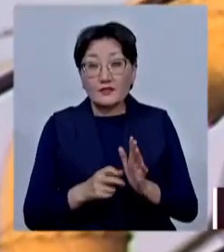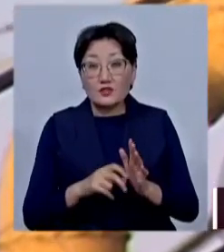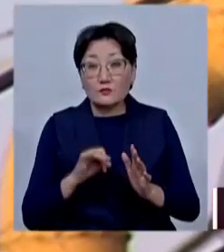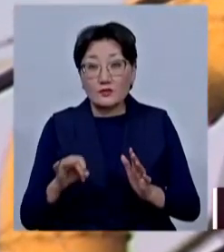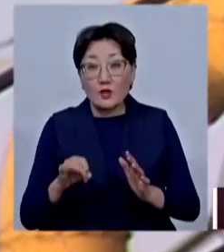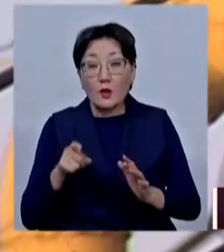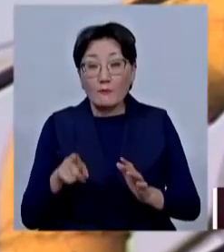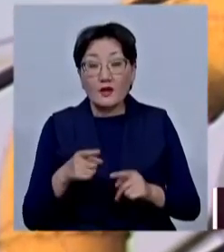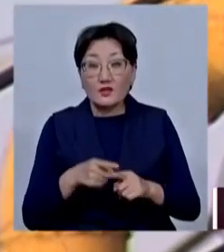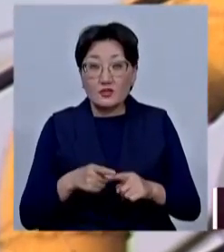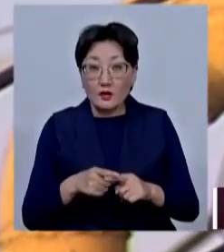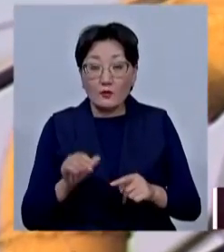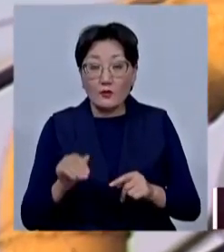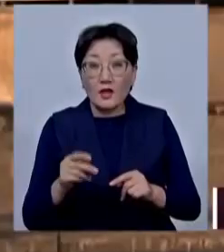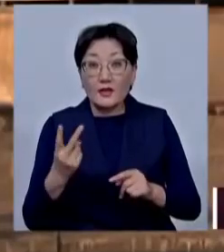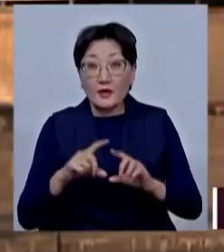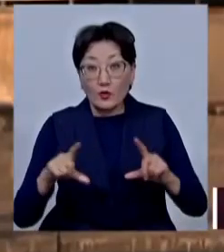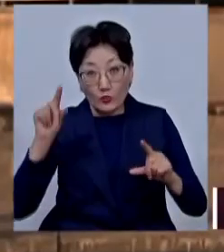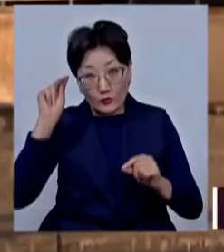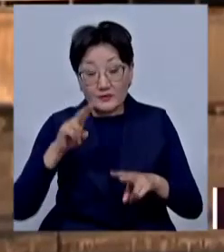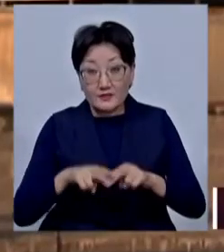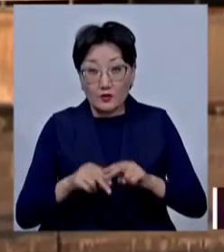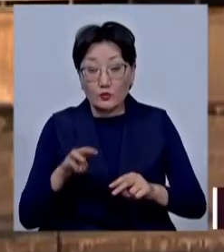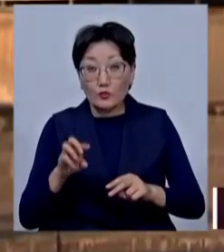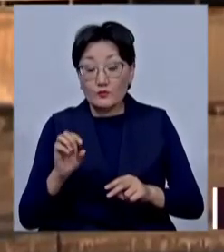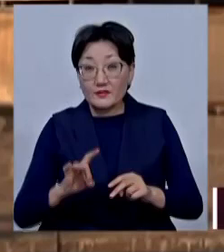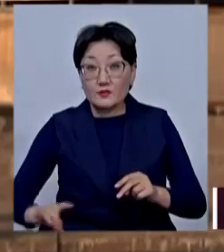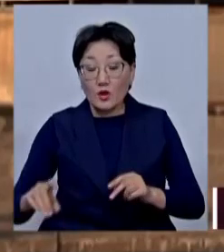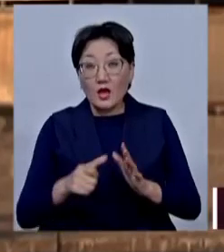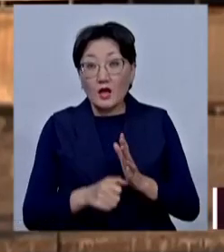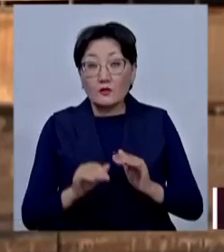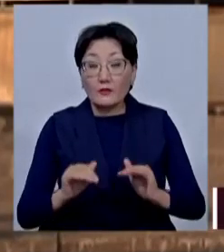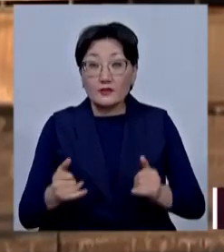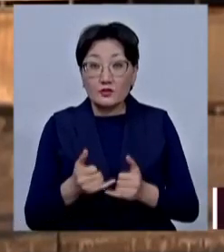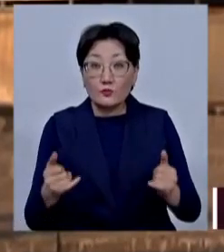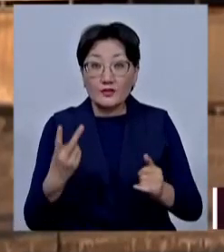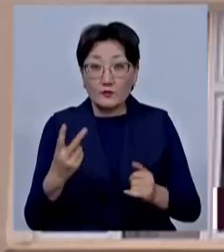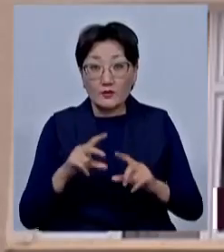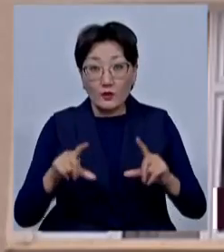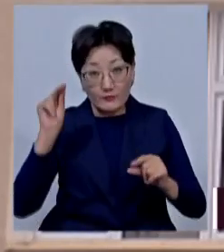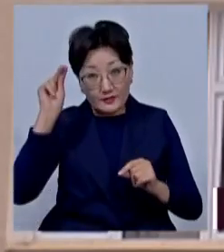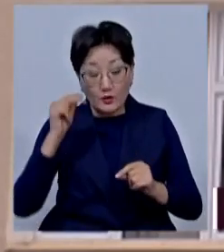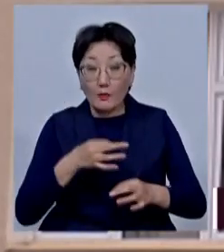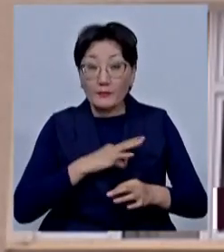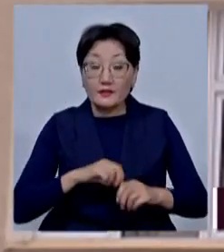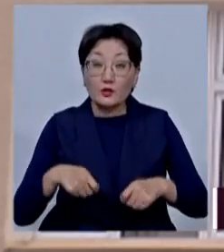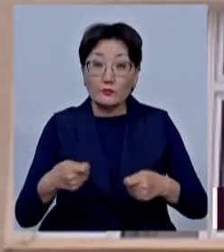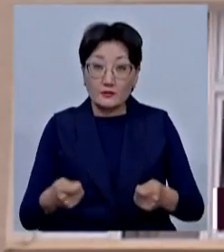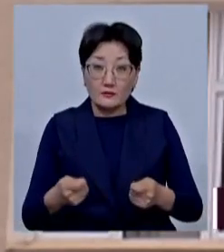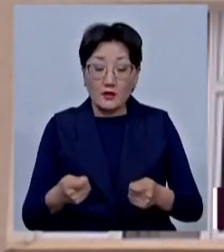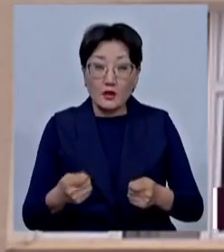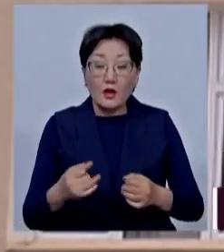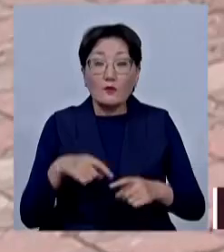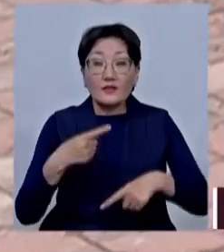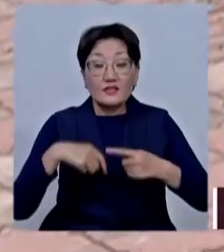және 1500 орындық екі мектеп салынып жатыр. Түрксіб ауданында 600 балаға арналған екі білім ордасы пайдалануға берілген.